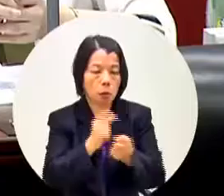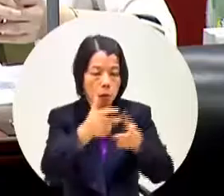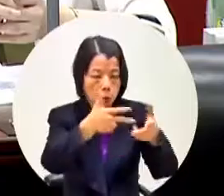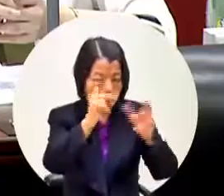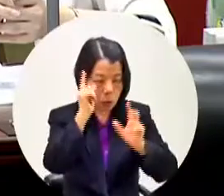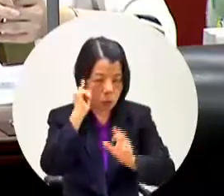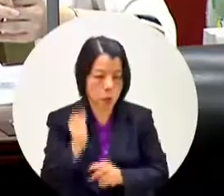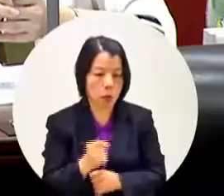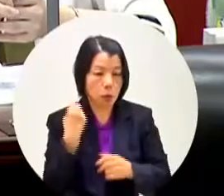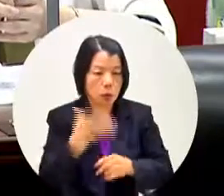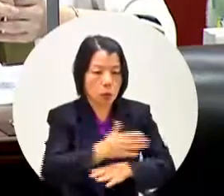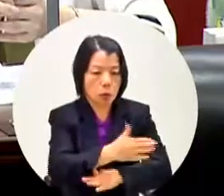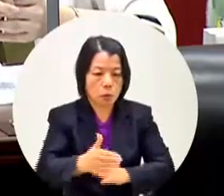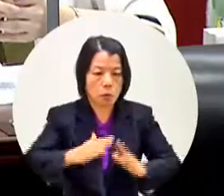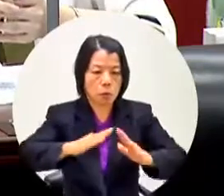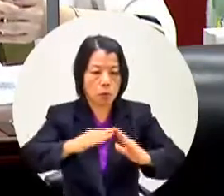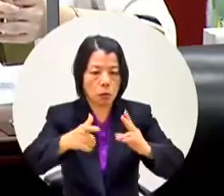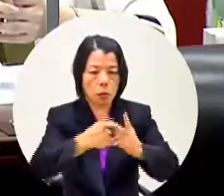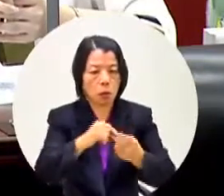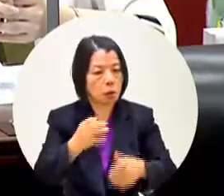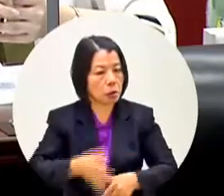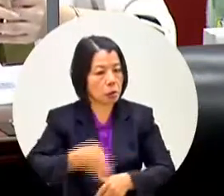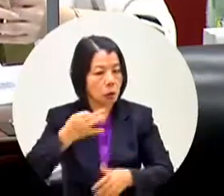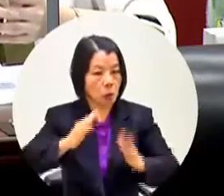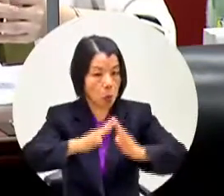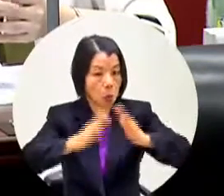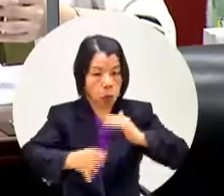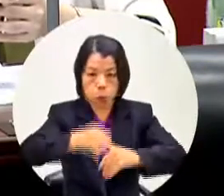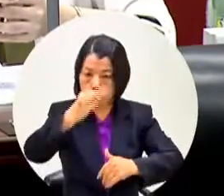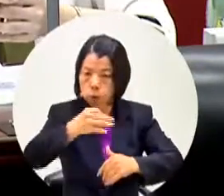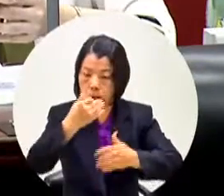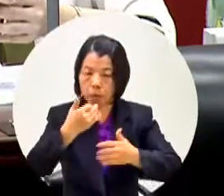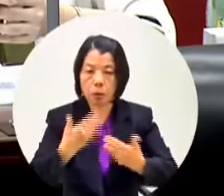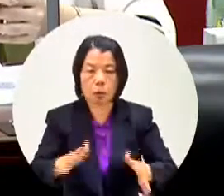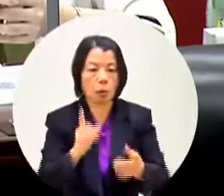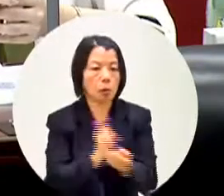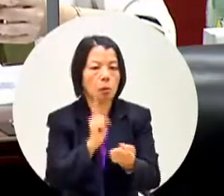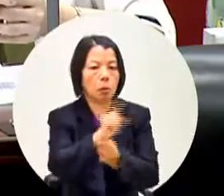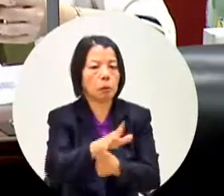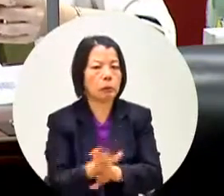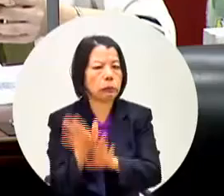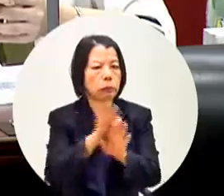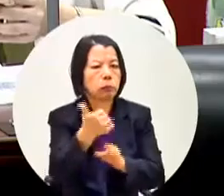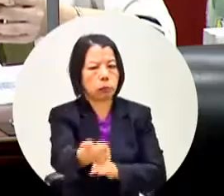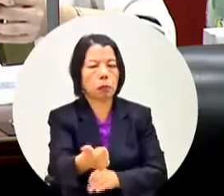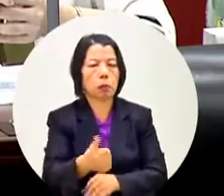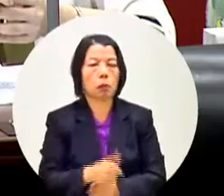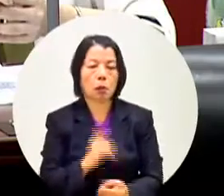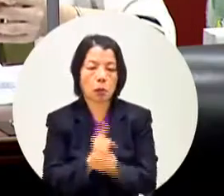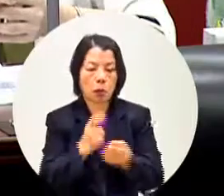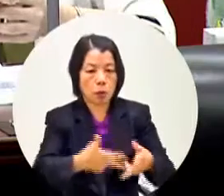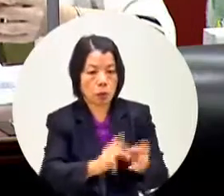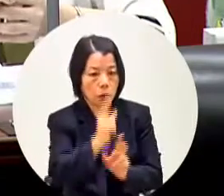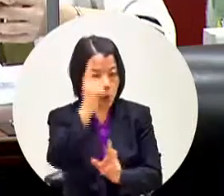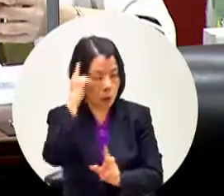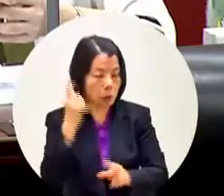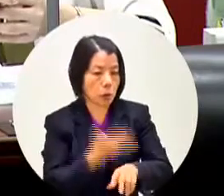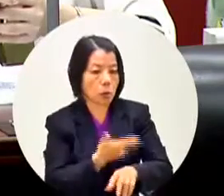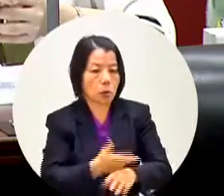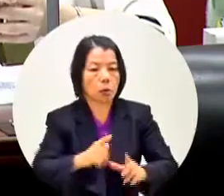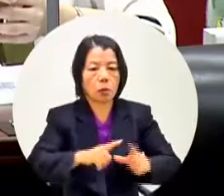够纳入评估。 好，那麻烦交通局局长努力。好， 谢谢。 好，这几个议题，谢谢。然后第二